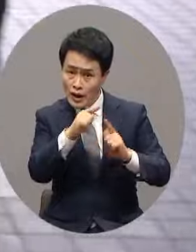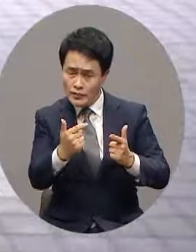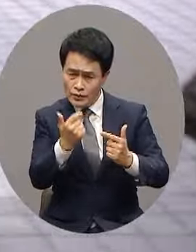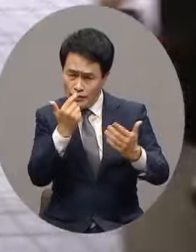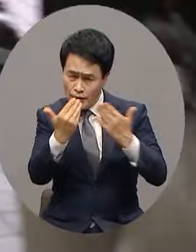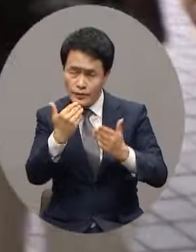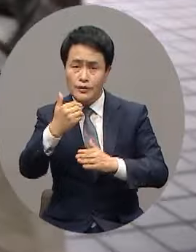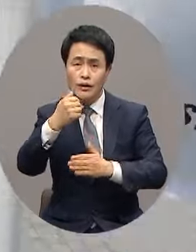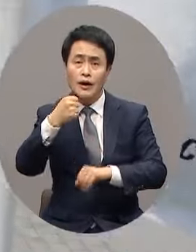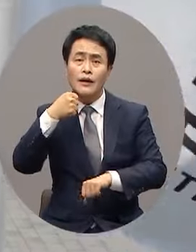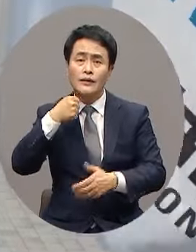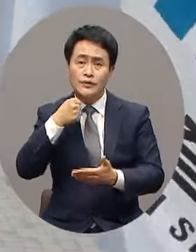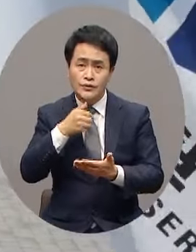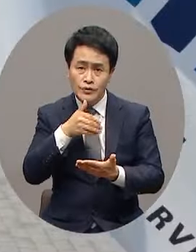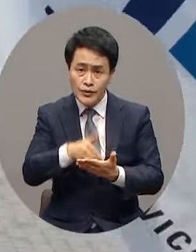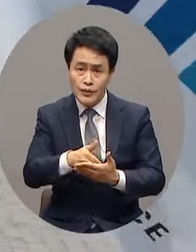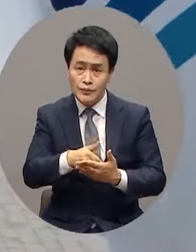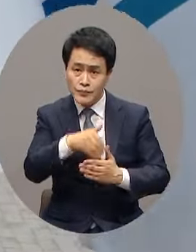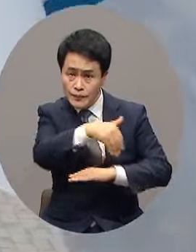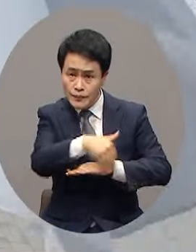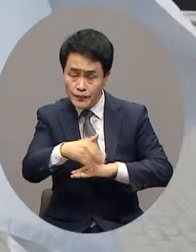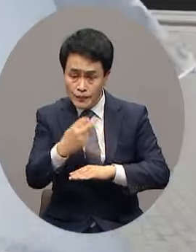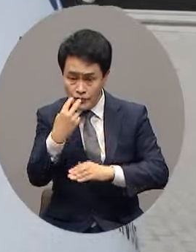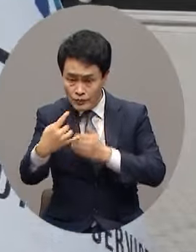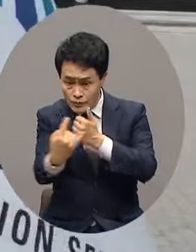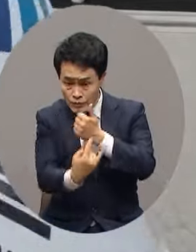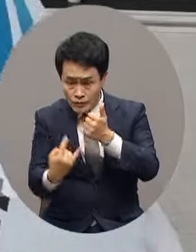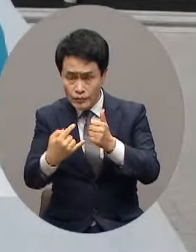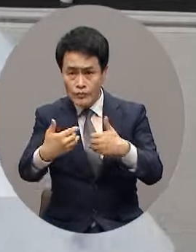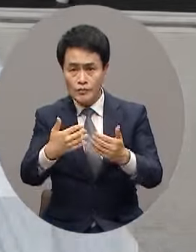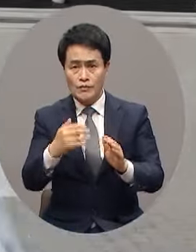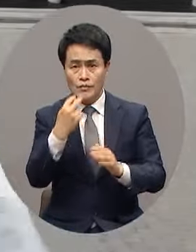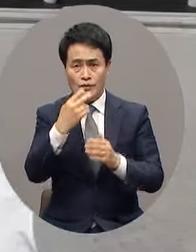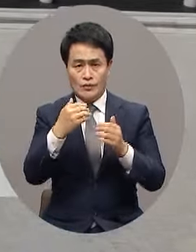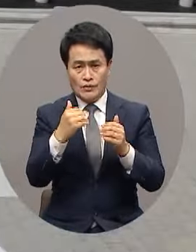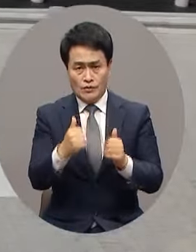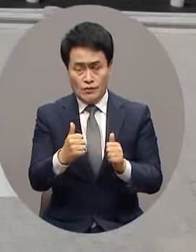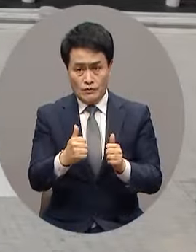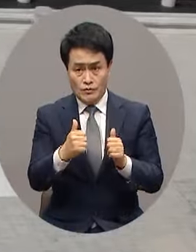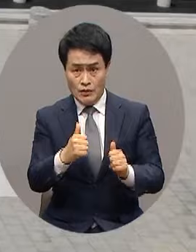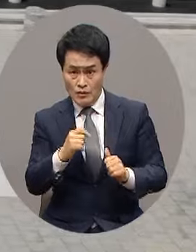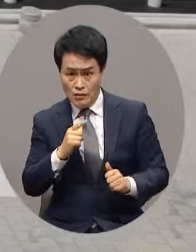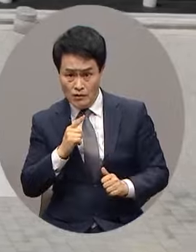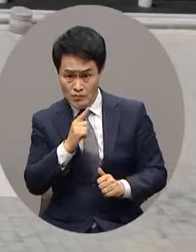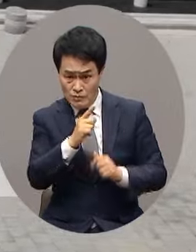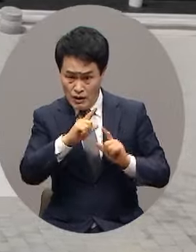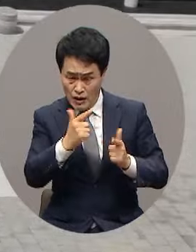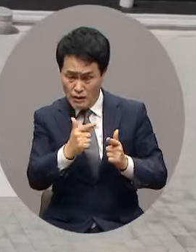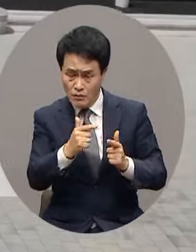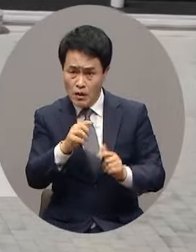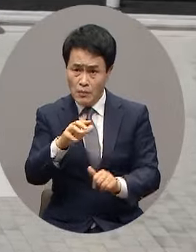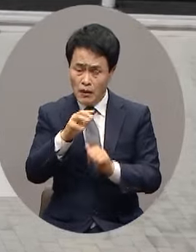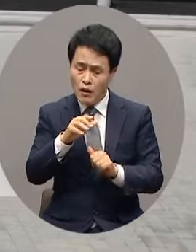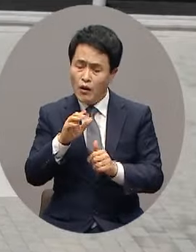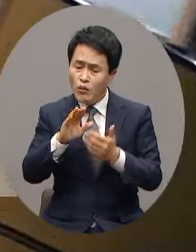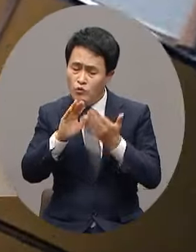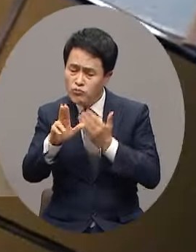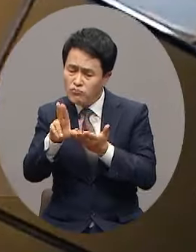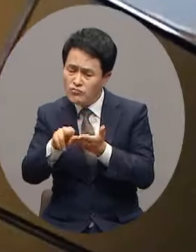보입니다. 이번 수사심의위를 통해 검찰은 불기소 명분을 얻었지만 후폭풍도